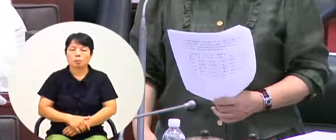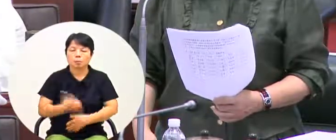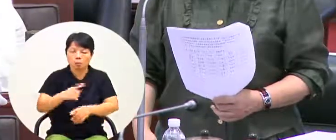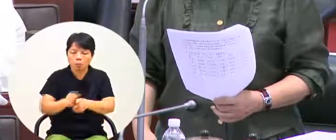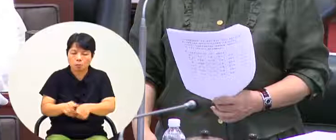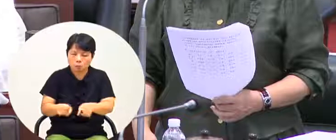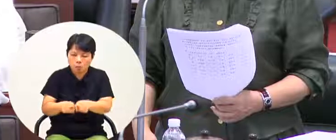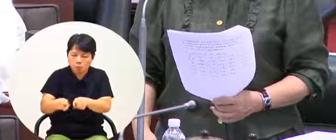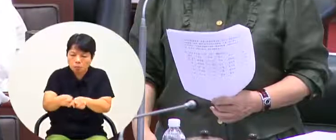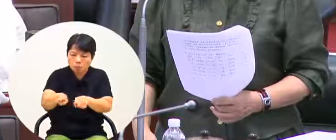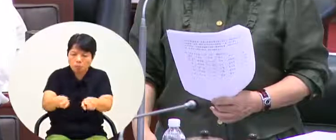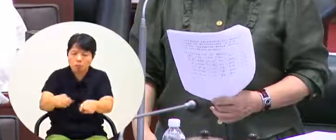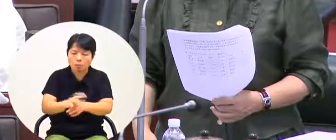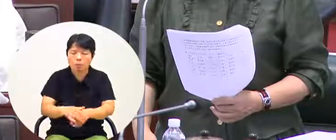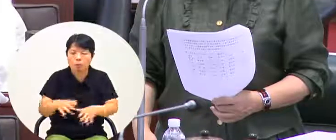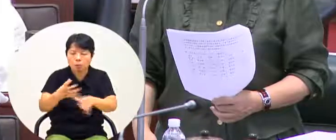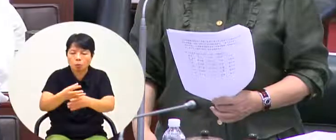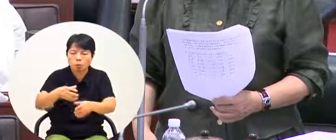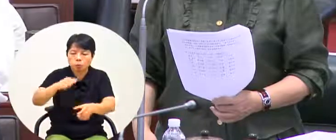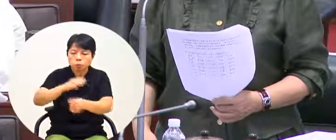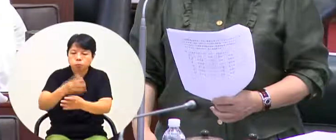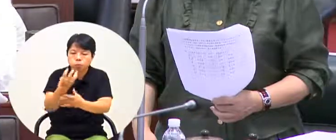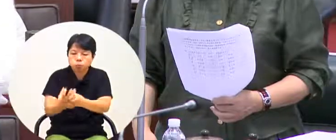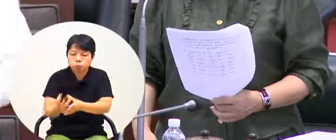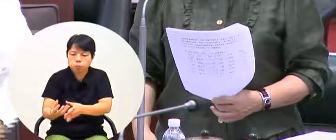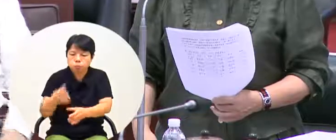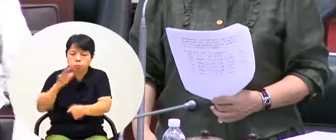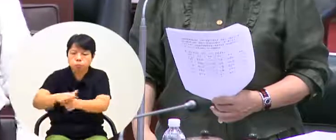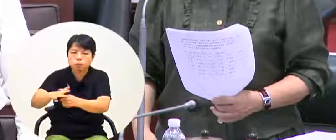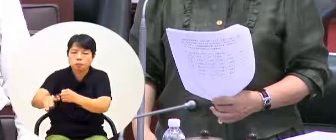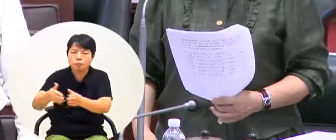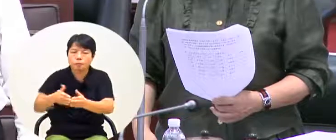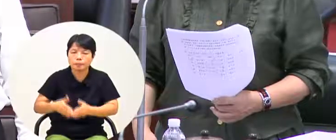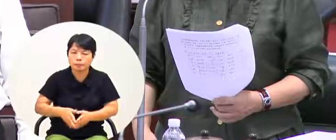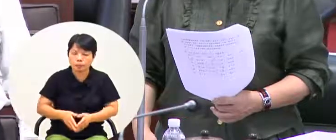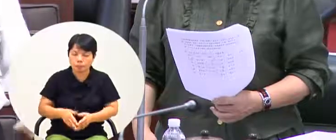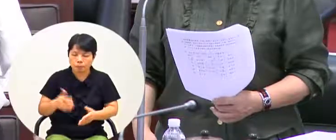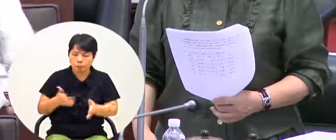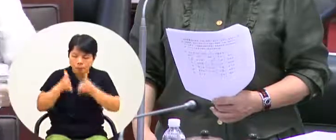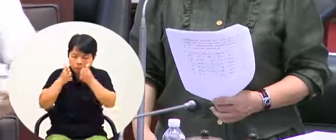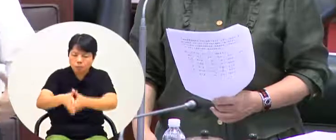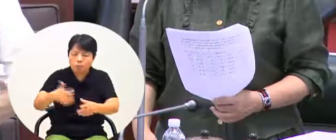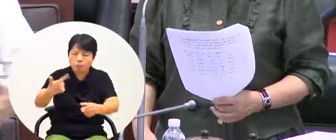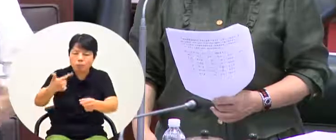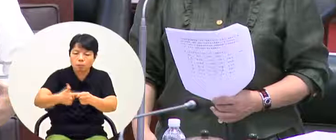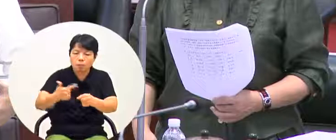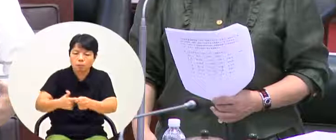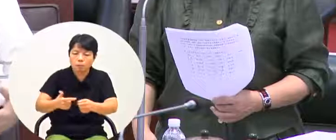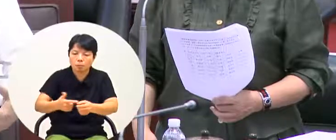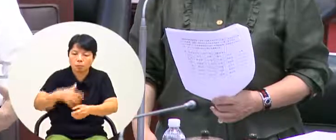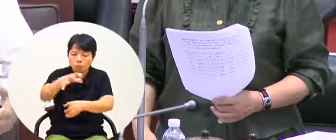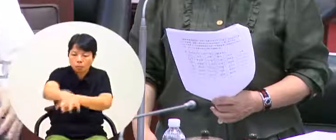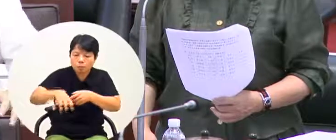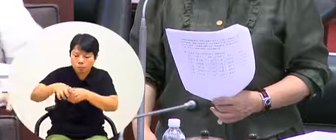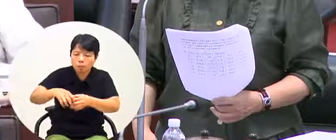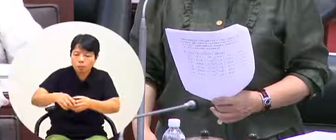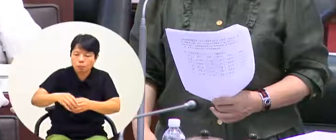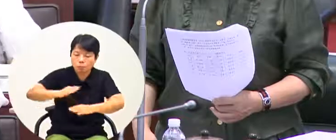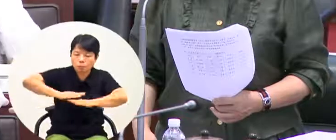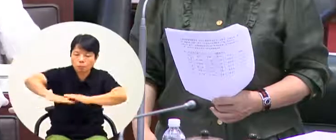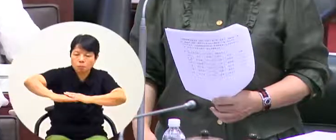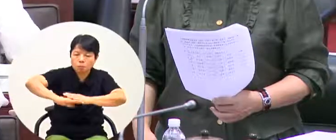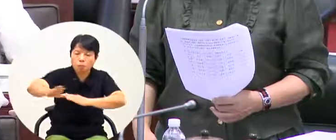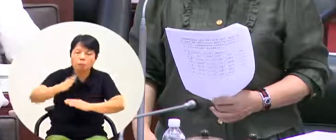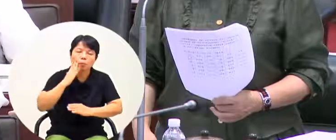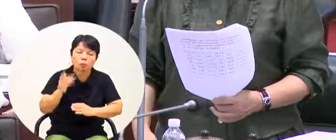丁的方式，那我们会针对这6米来做一个路段的爬坡，如果是当然是整个路面不好，当然是